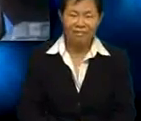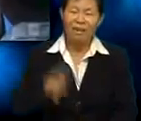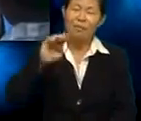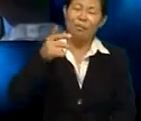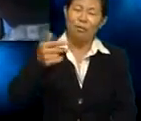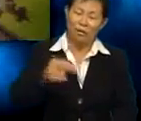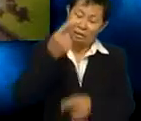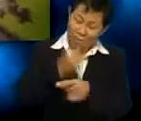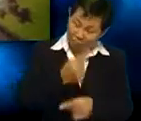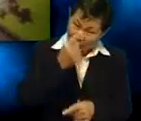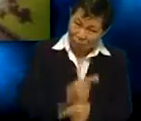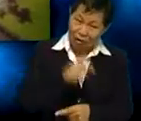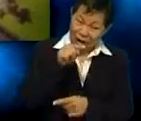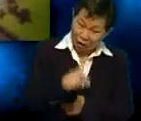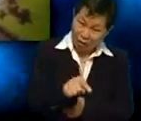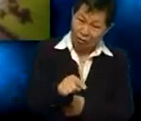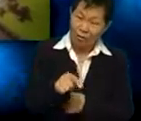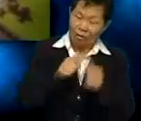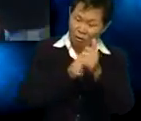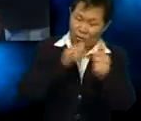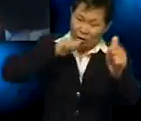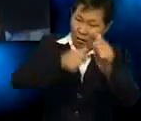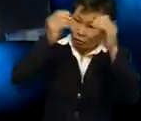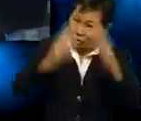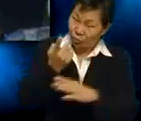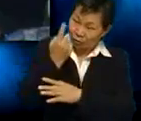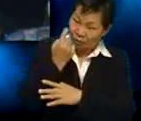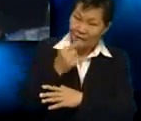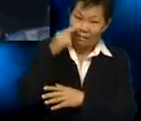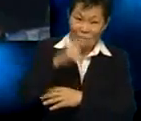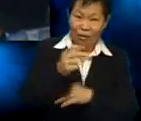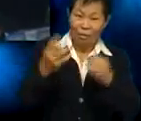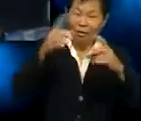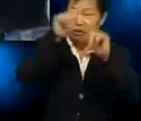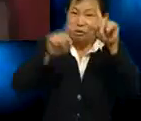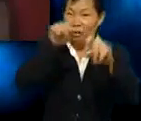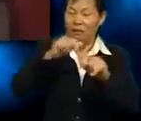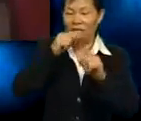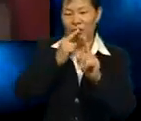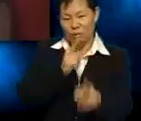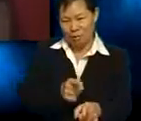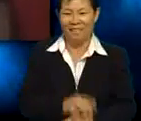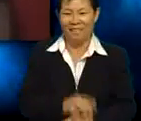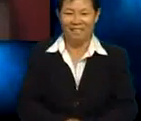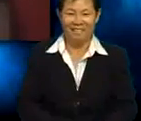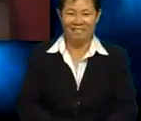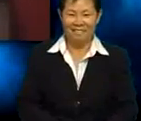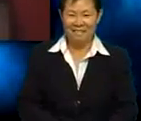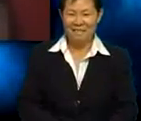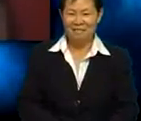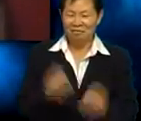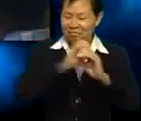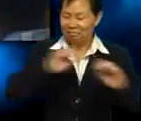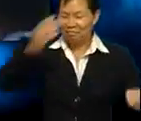Mohan, sepatutnya awak ikuti arahan cikgu tadi. Tengok banyak soalan tak jawab. Kamu langsung